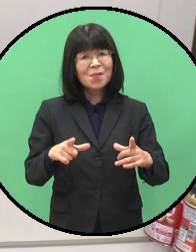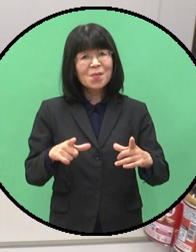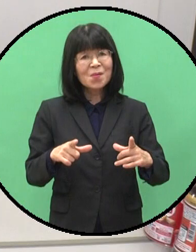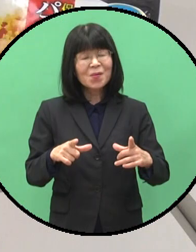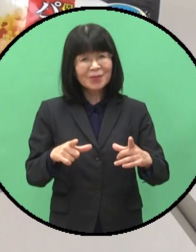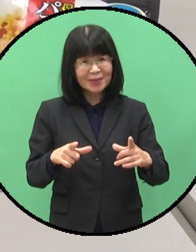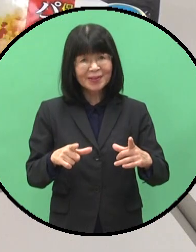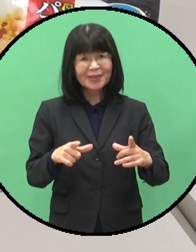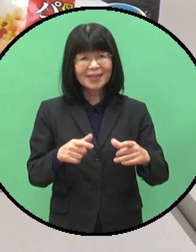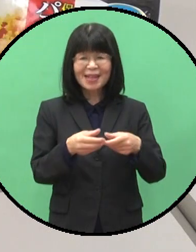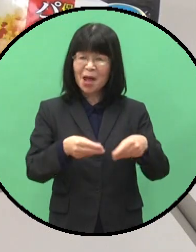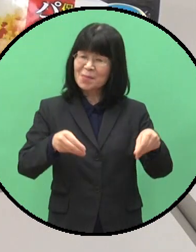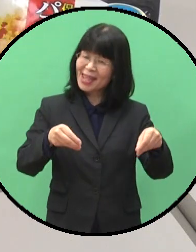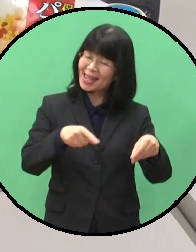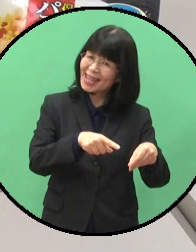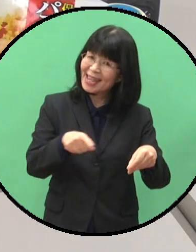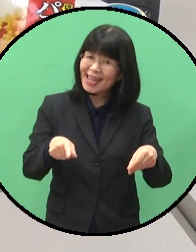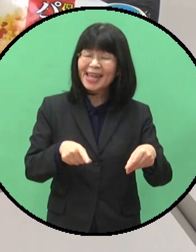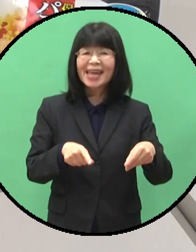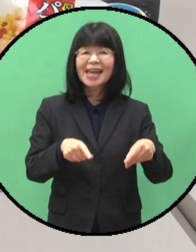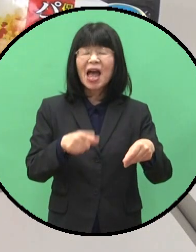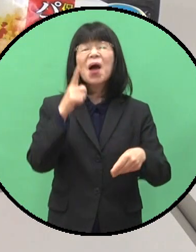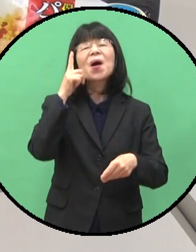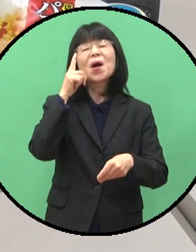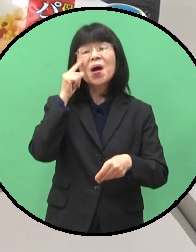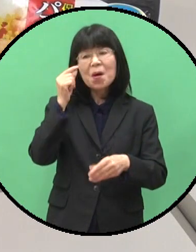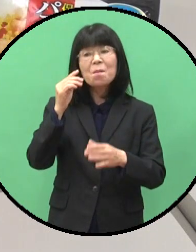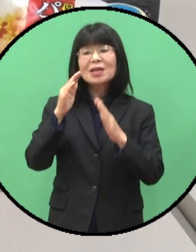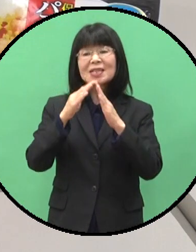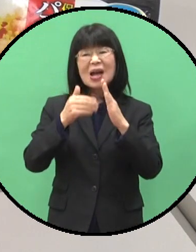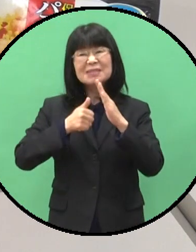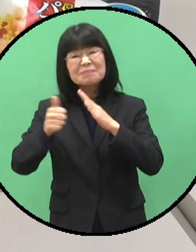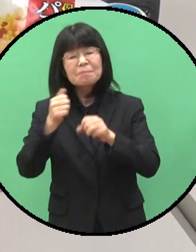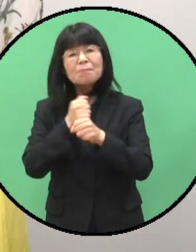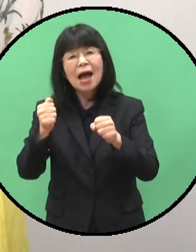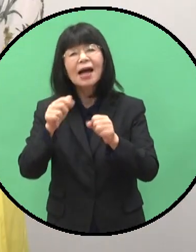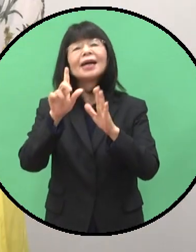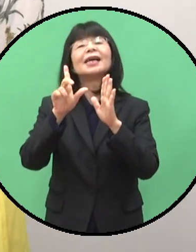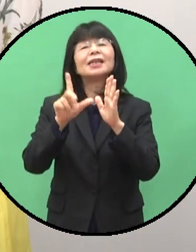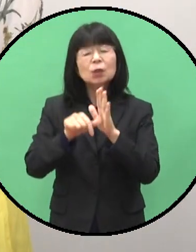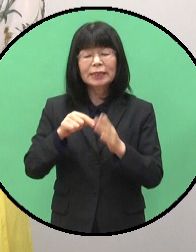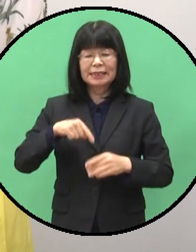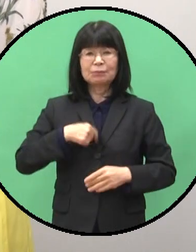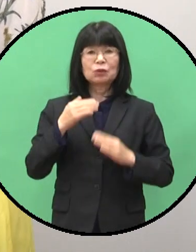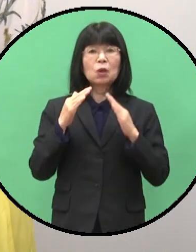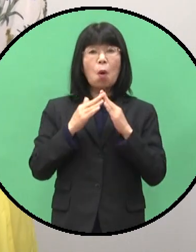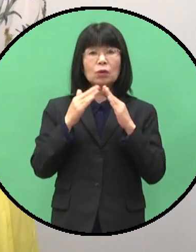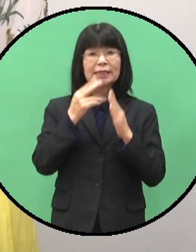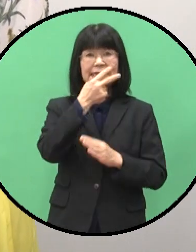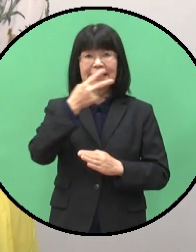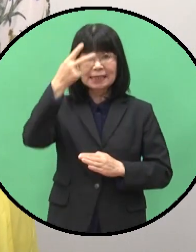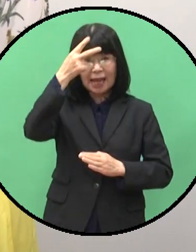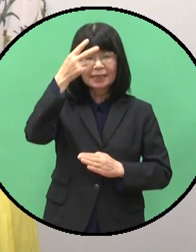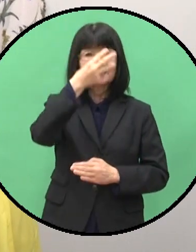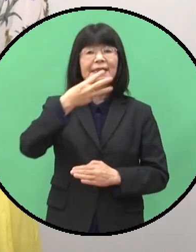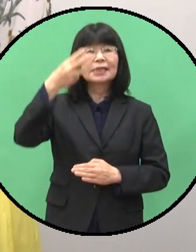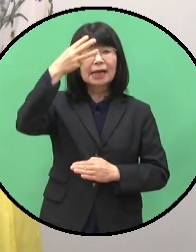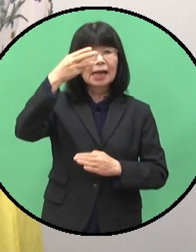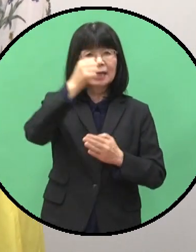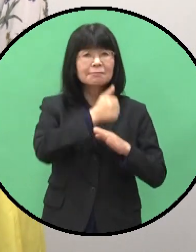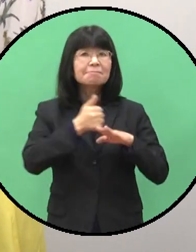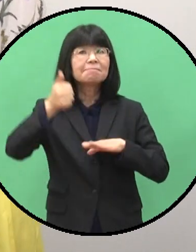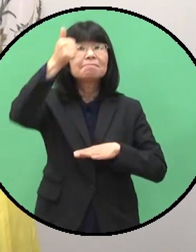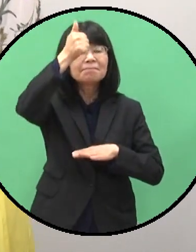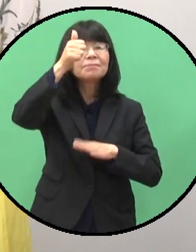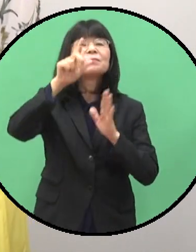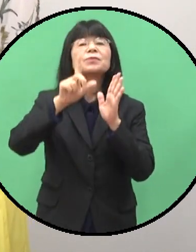と鍋外に出られないような緊急的な時に、自宅の2階とか、まあ、3階とかに避